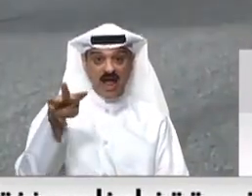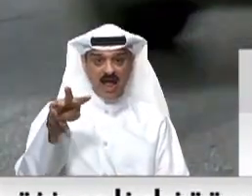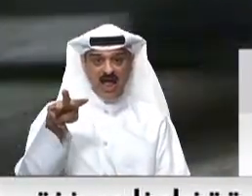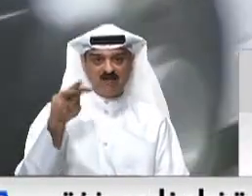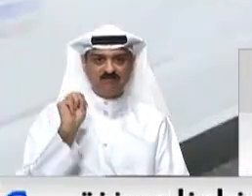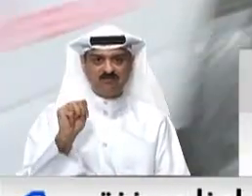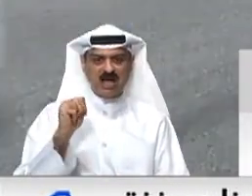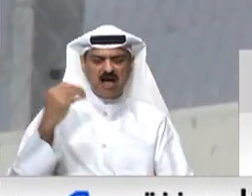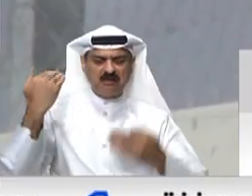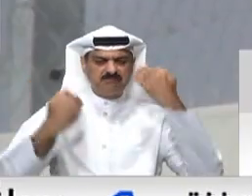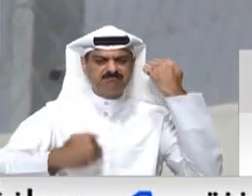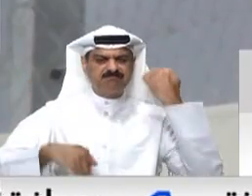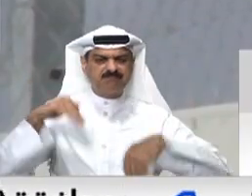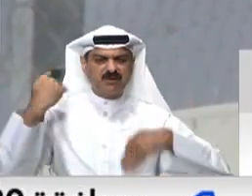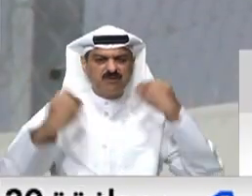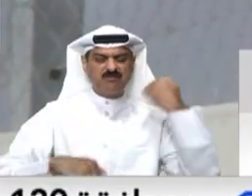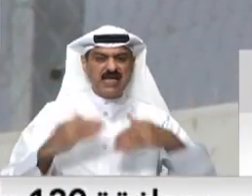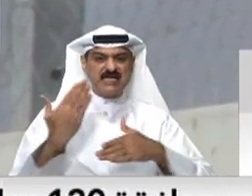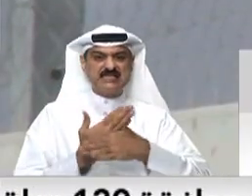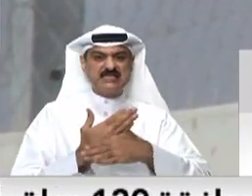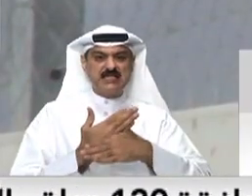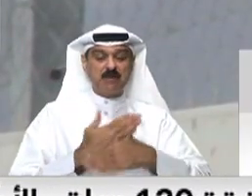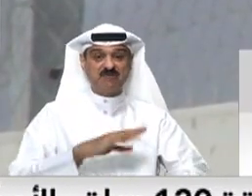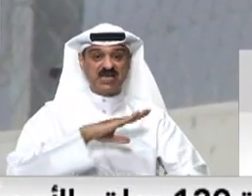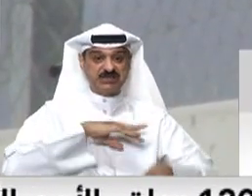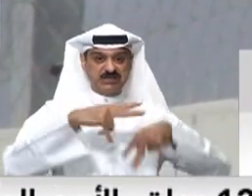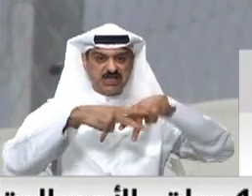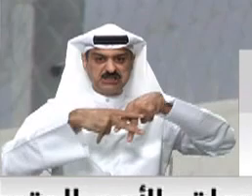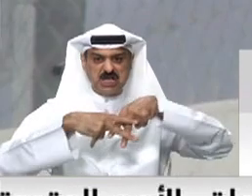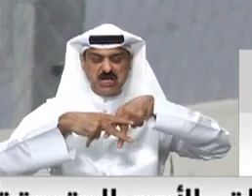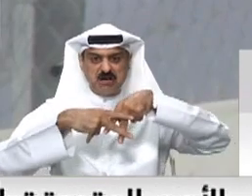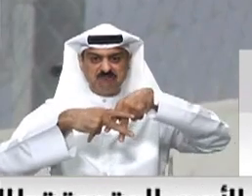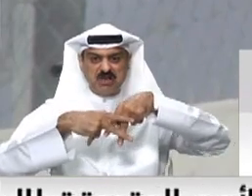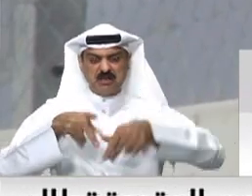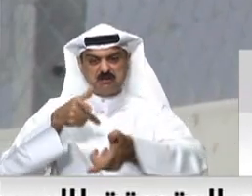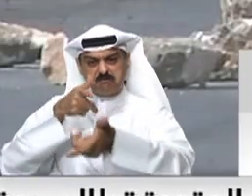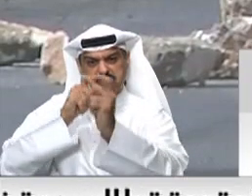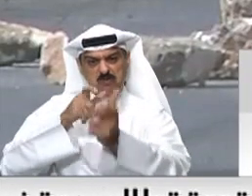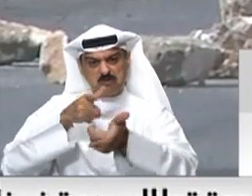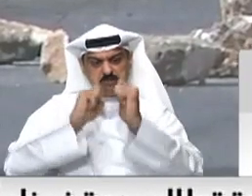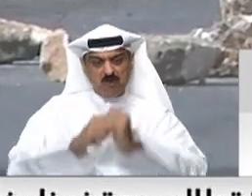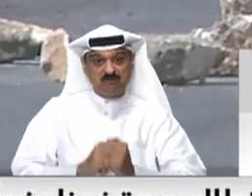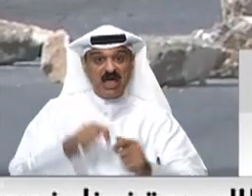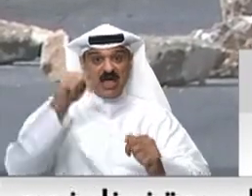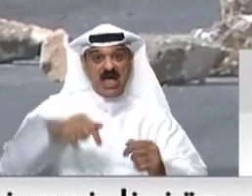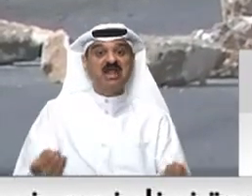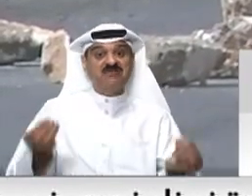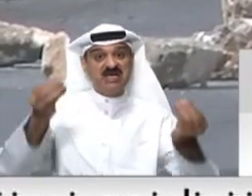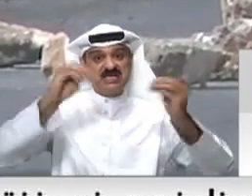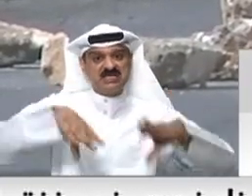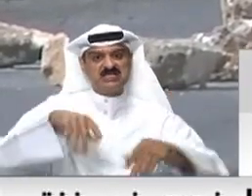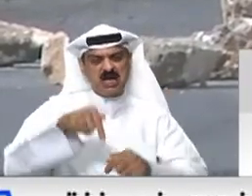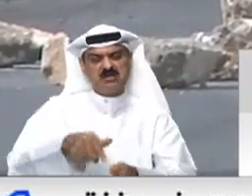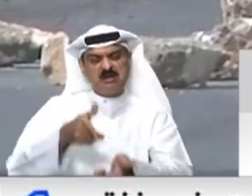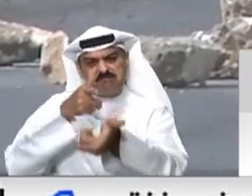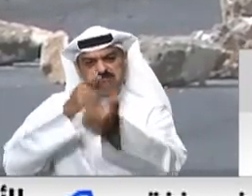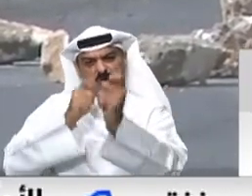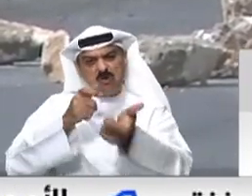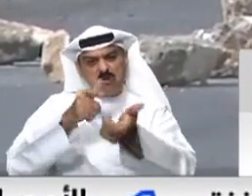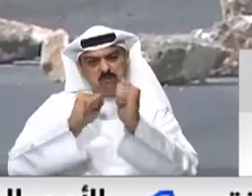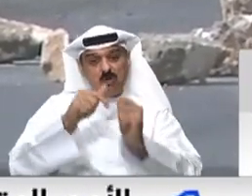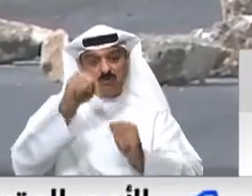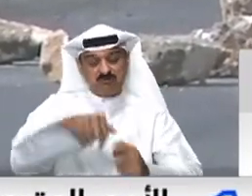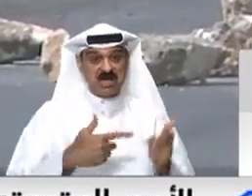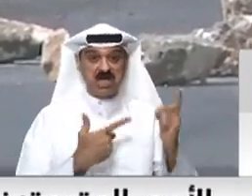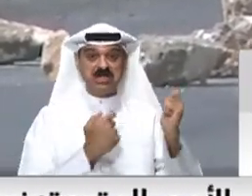جريح برصاص جنود الاحتلال والمستوطنين الذين زادوا من عدوانهم وهجماتهم بالضفة الغربية وطلبوا بتزويدهم